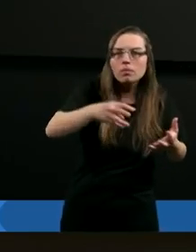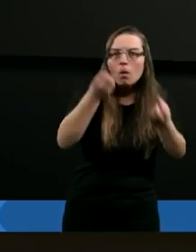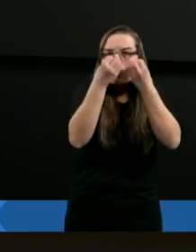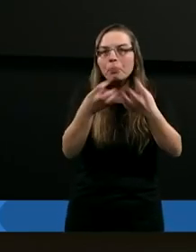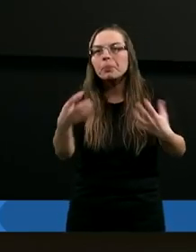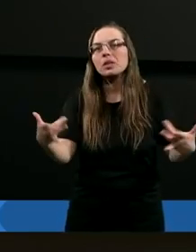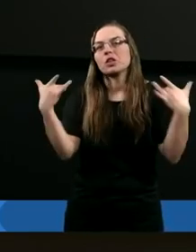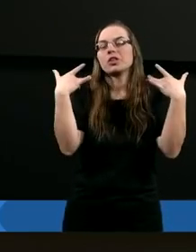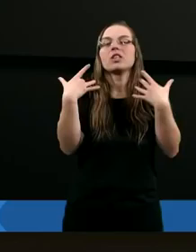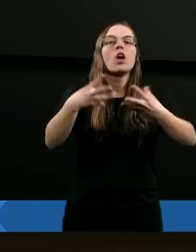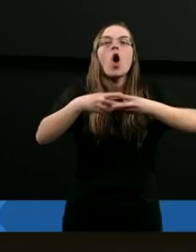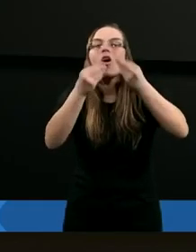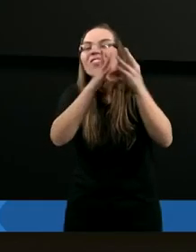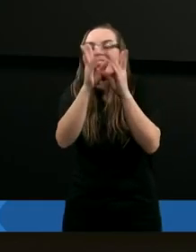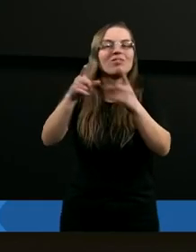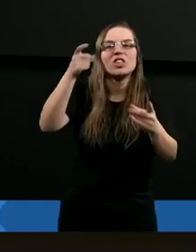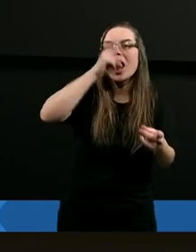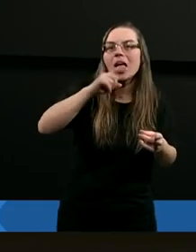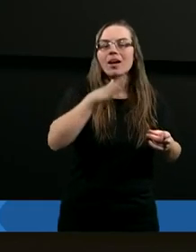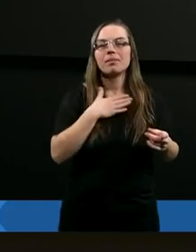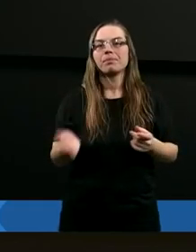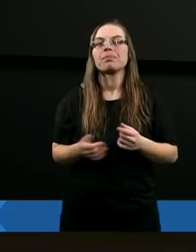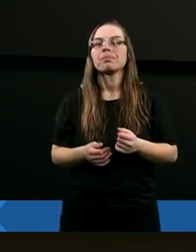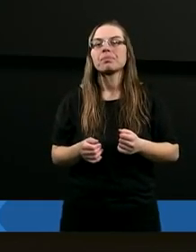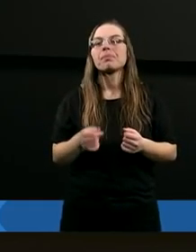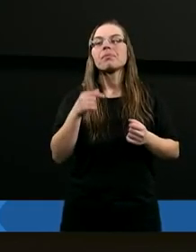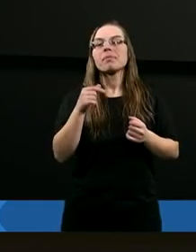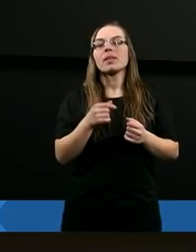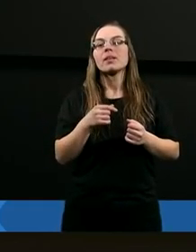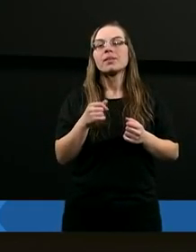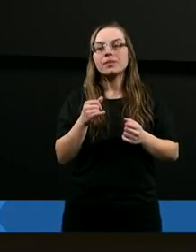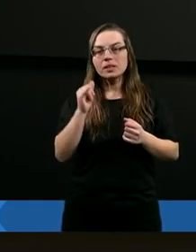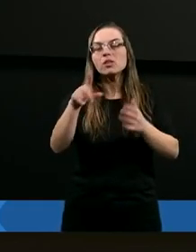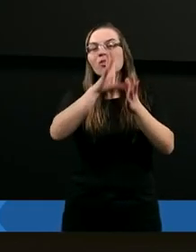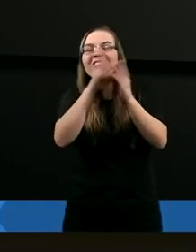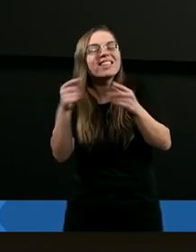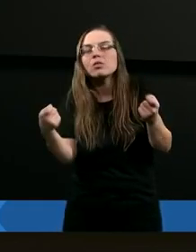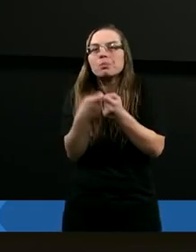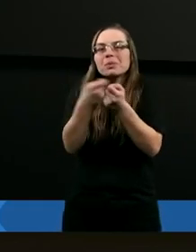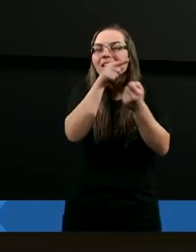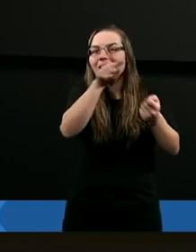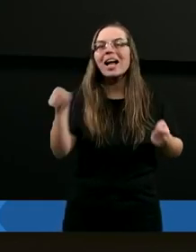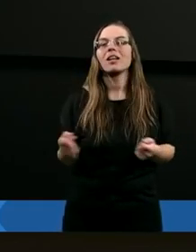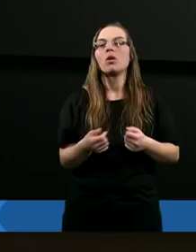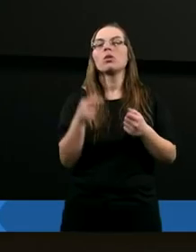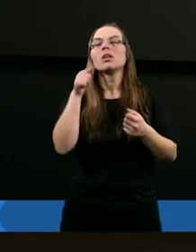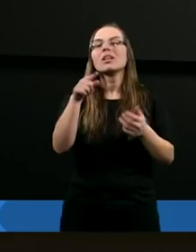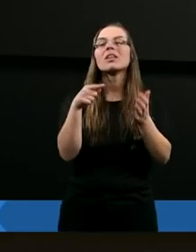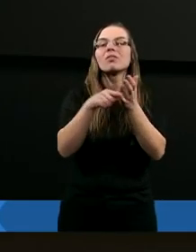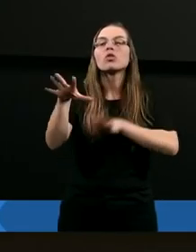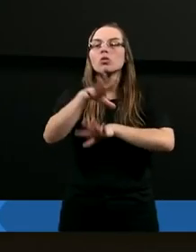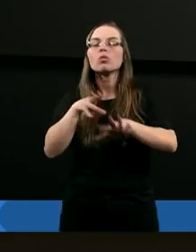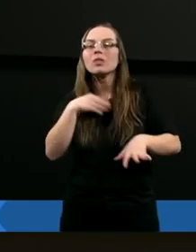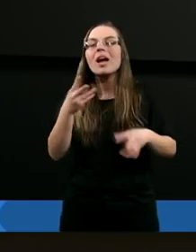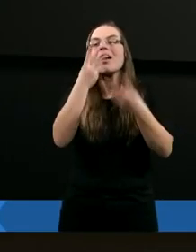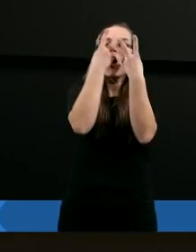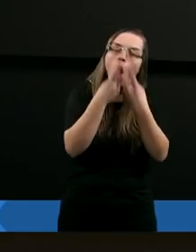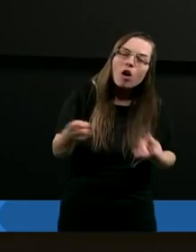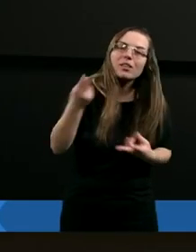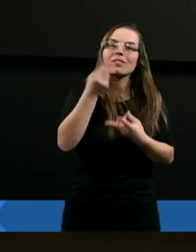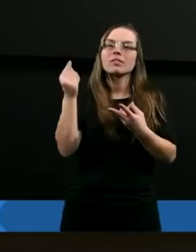zaczęło rozwijać i w zasadzie wszystkim sąsiadom to przeszkadzało. I ten święty człowiek postanowił go